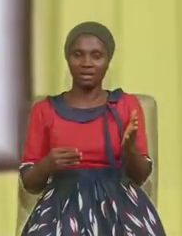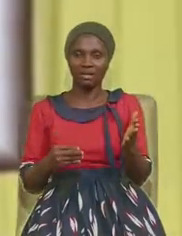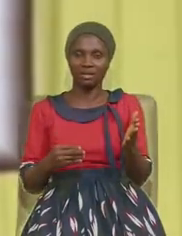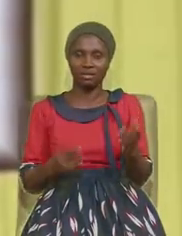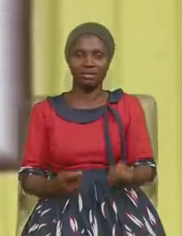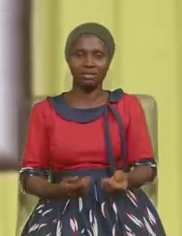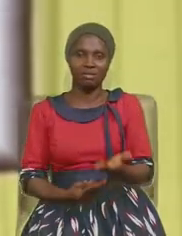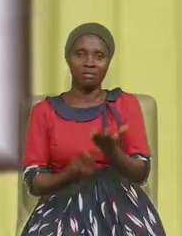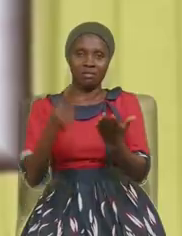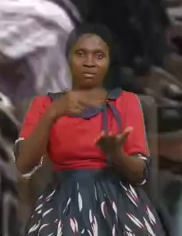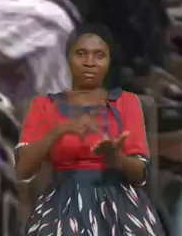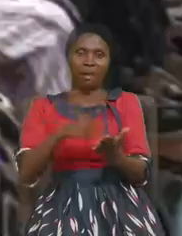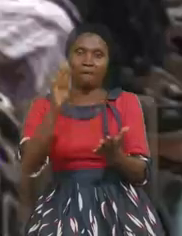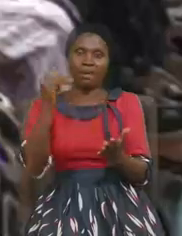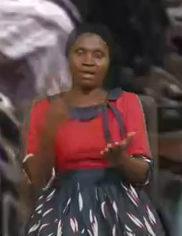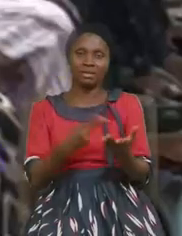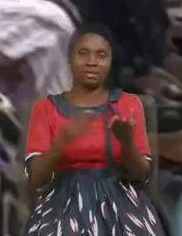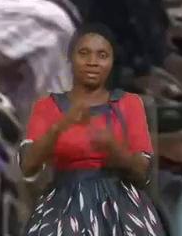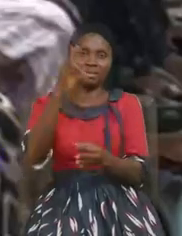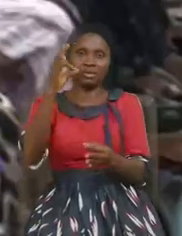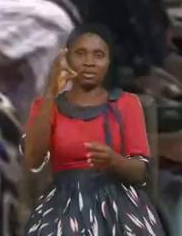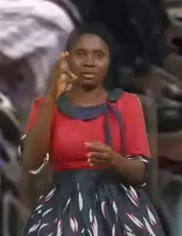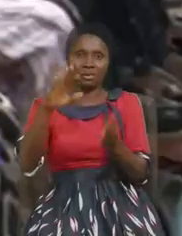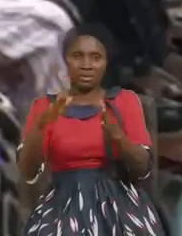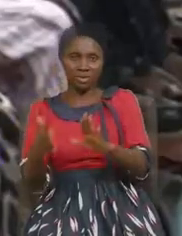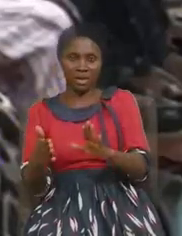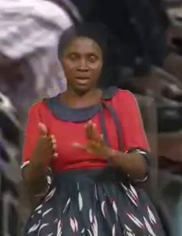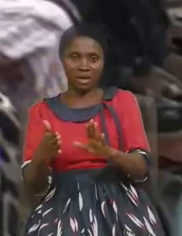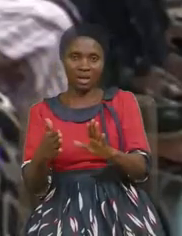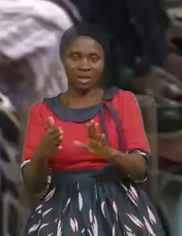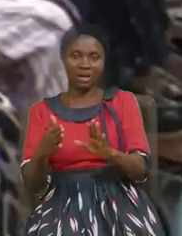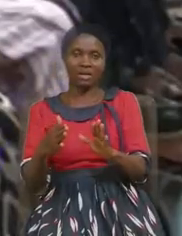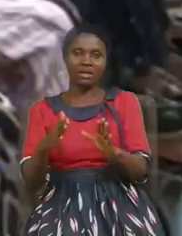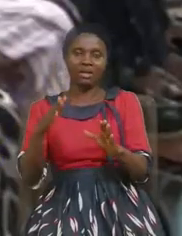Mais ayant été rendu vivant quant à l'esprit.